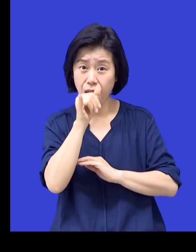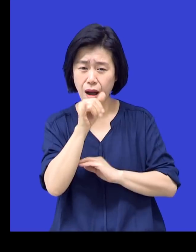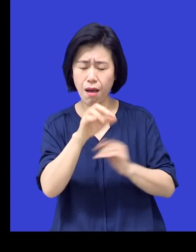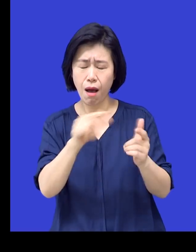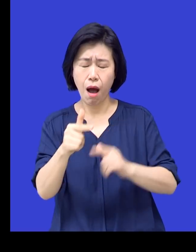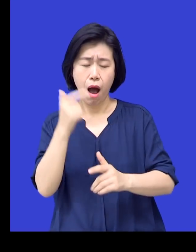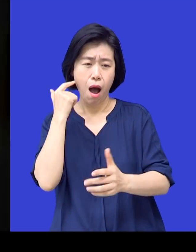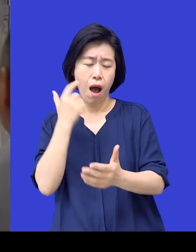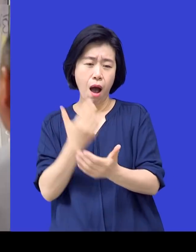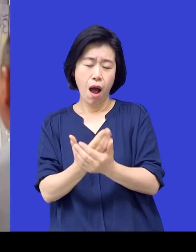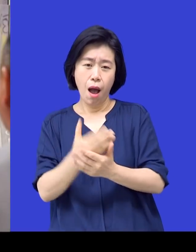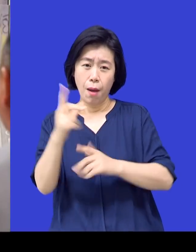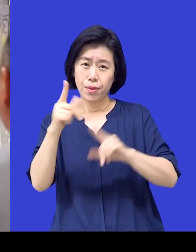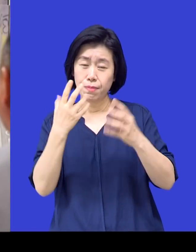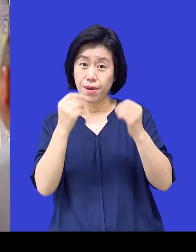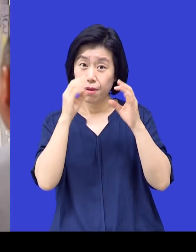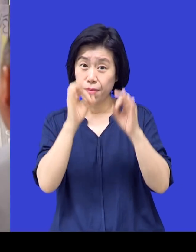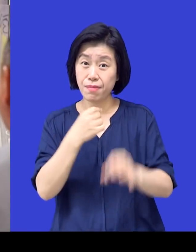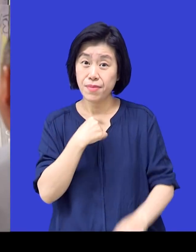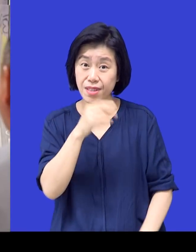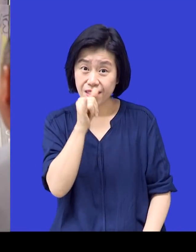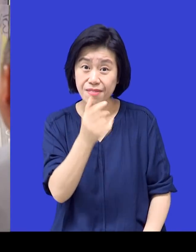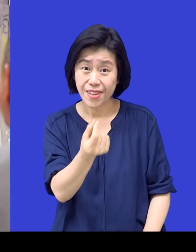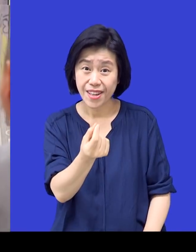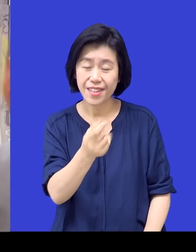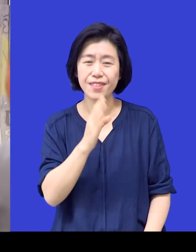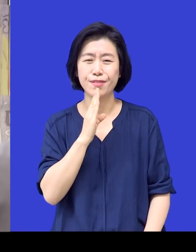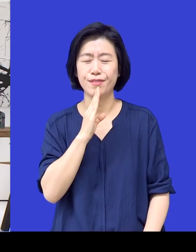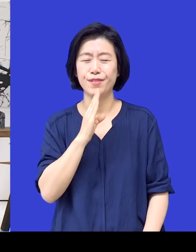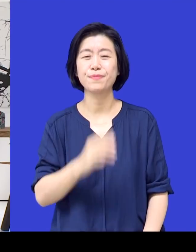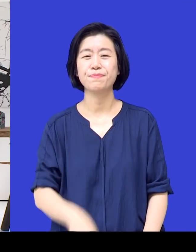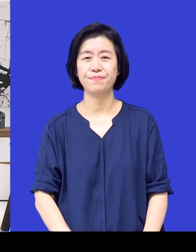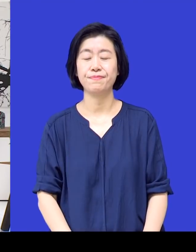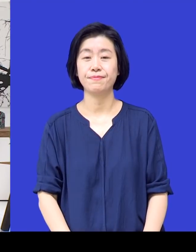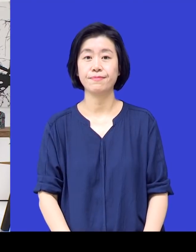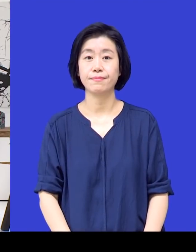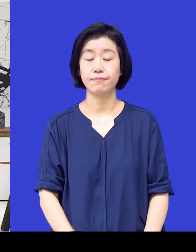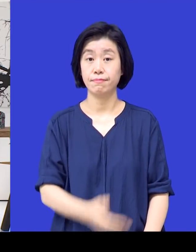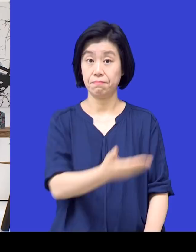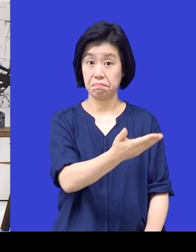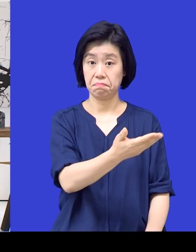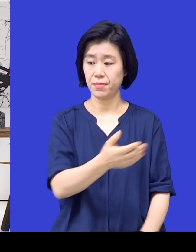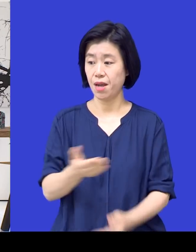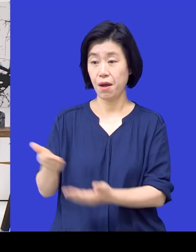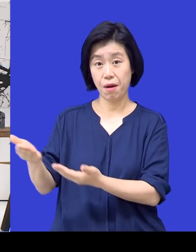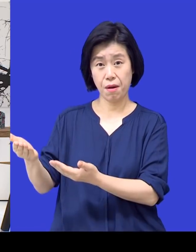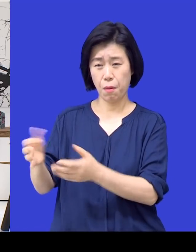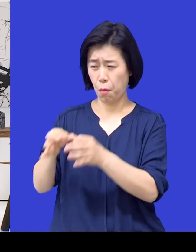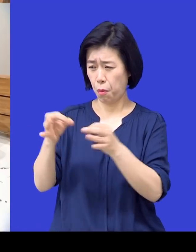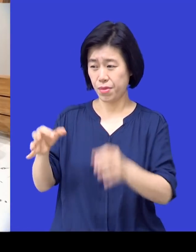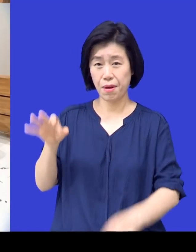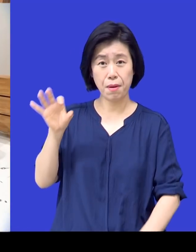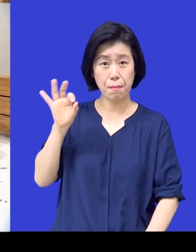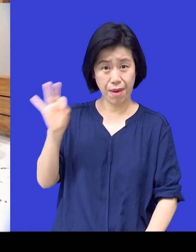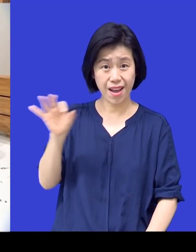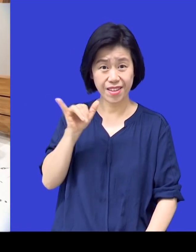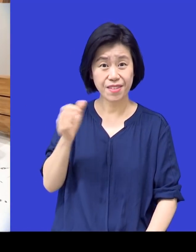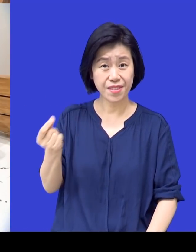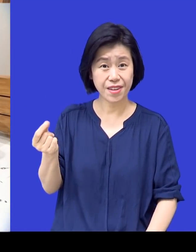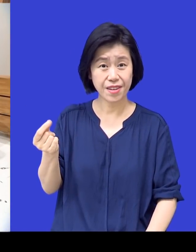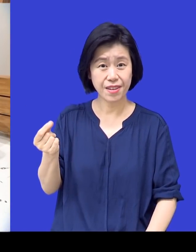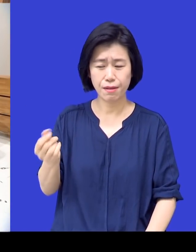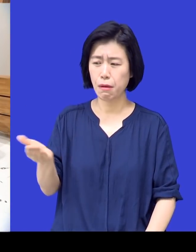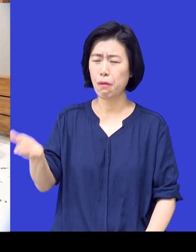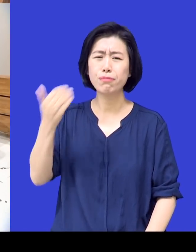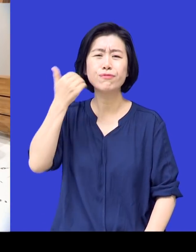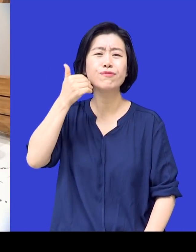모습들을 많이 봤던 기억이 나요, 목사님. 기억하시죠? 맞아요. 그럼요. 아니 우리 목사님도 우리 주영환 선배님은 오랫동안 지켜보셨잖아요. 네. 아니,